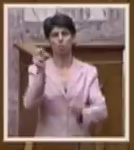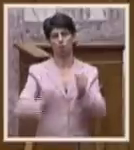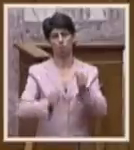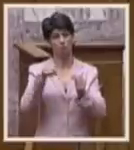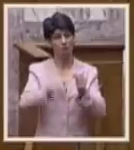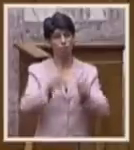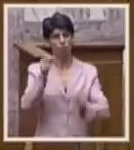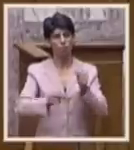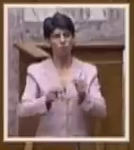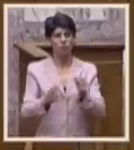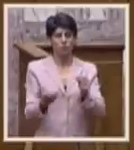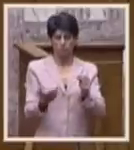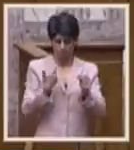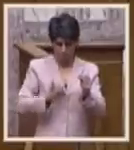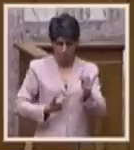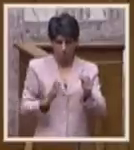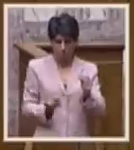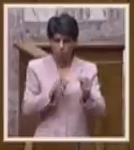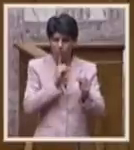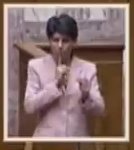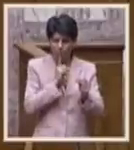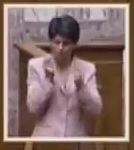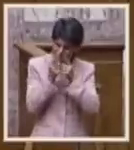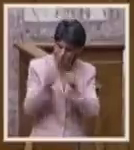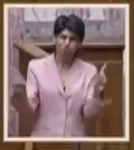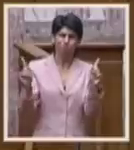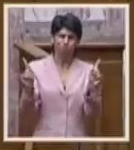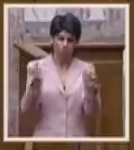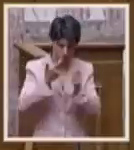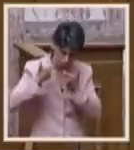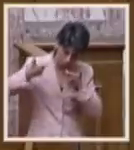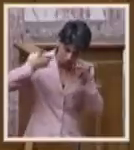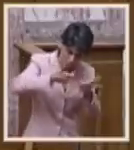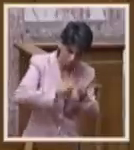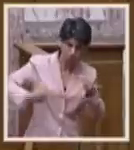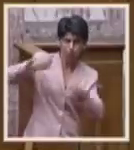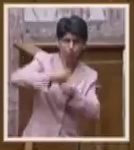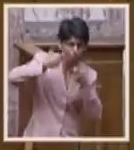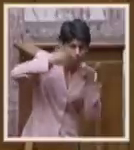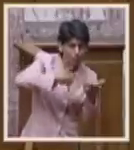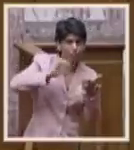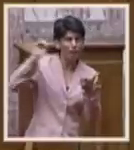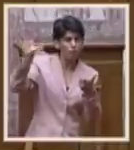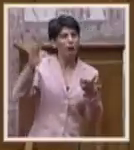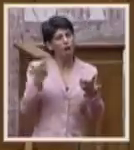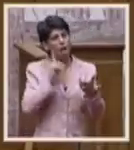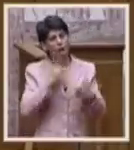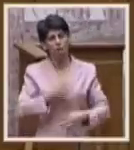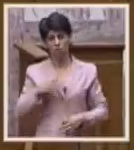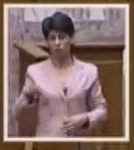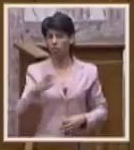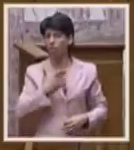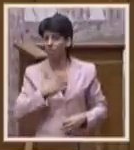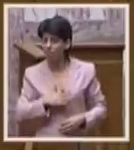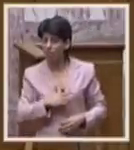θέτει υπό ιδιότυπη κηδεμονία. Όμως, κυρίες και κύριοι συνάδελφοι, θεωρώ ότι αν θέλουμε να είμαστε